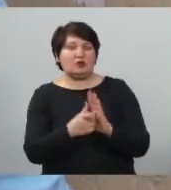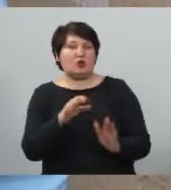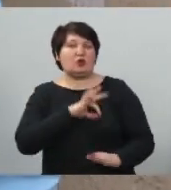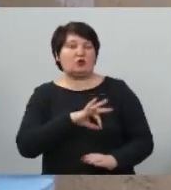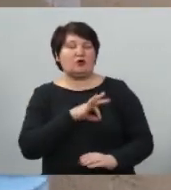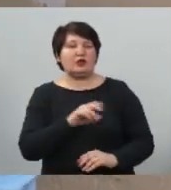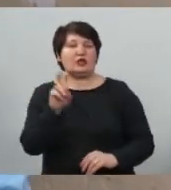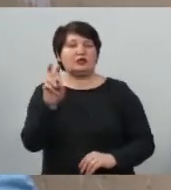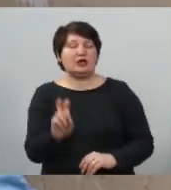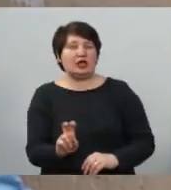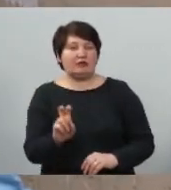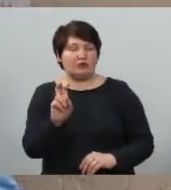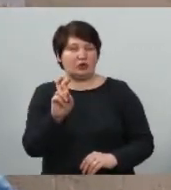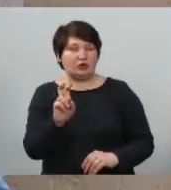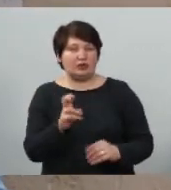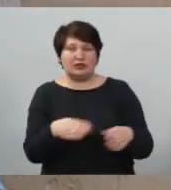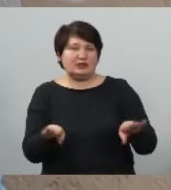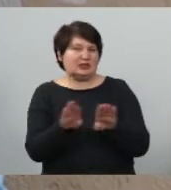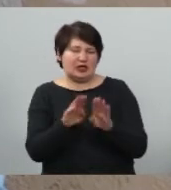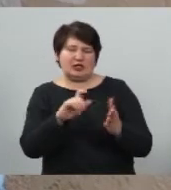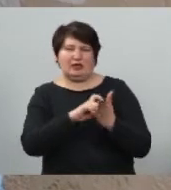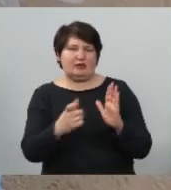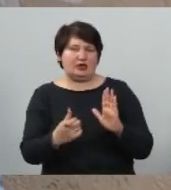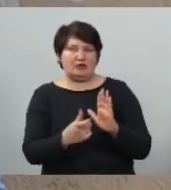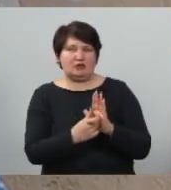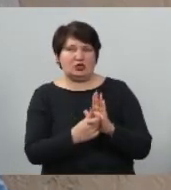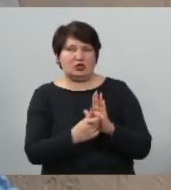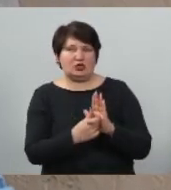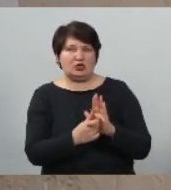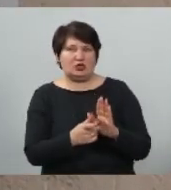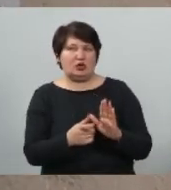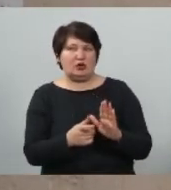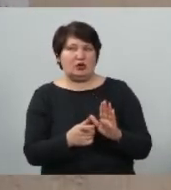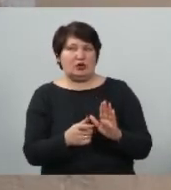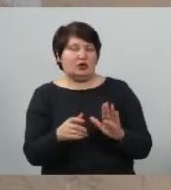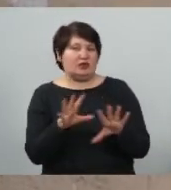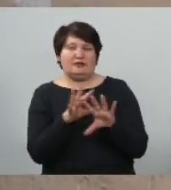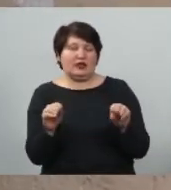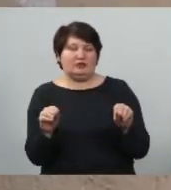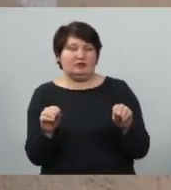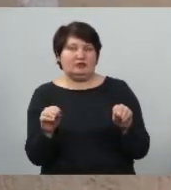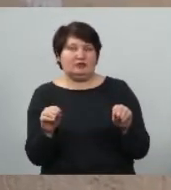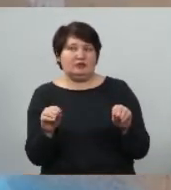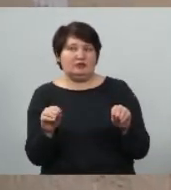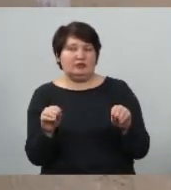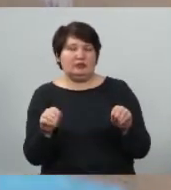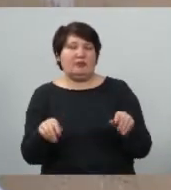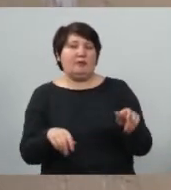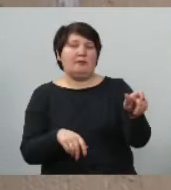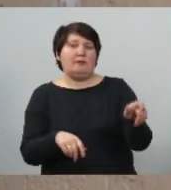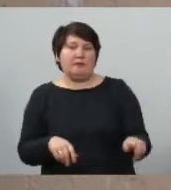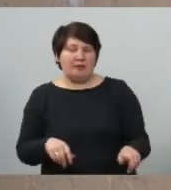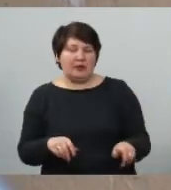ліфтом, закрите приміщення, обробляється потім все. І все. Перила,